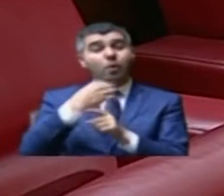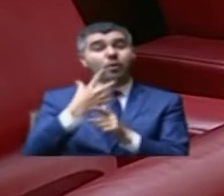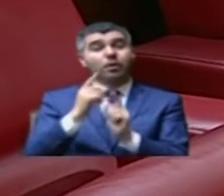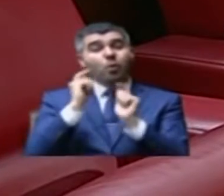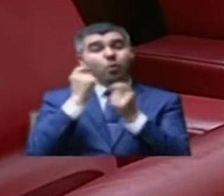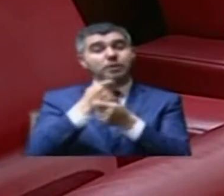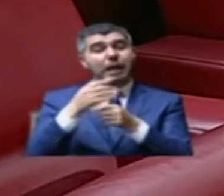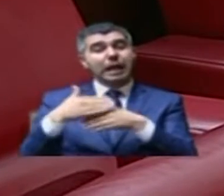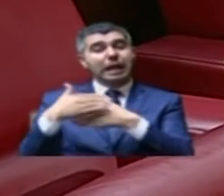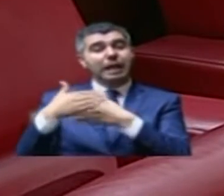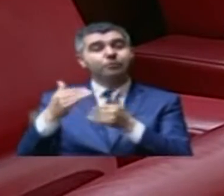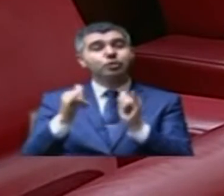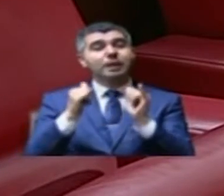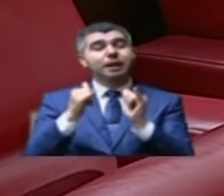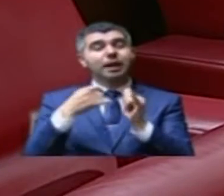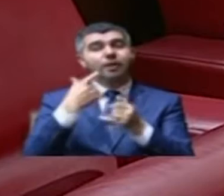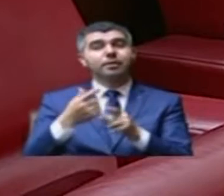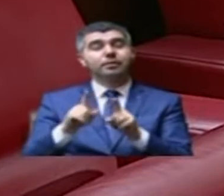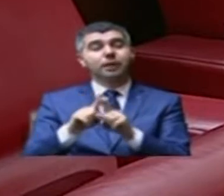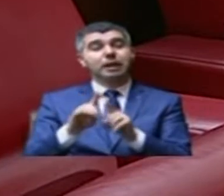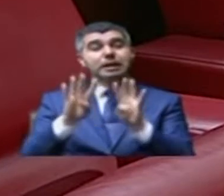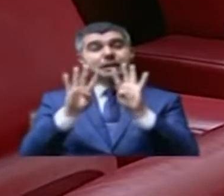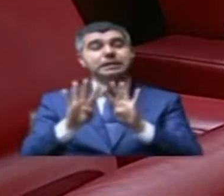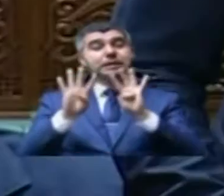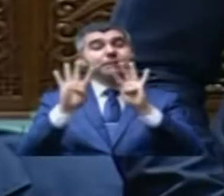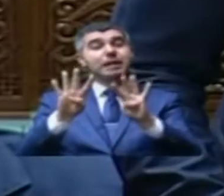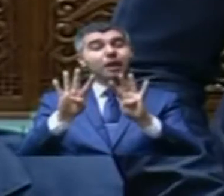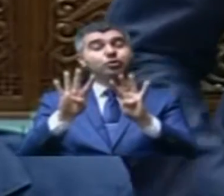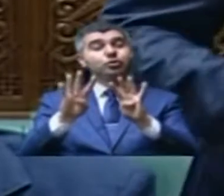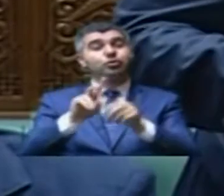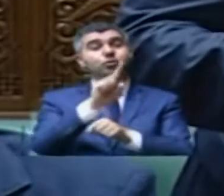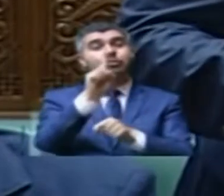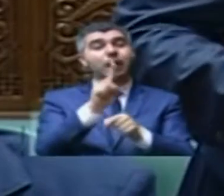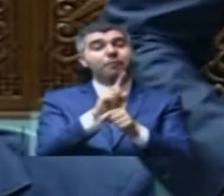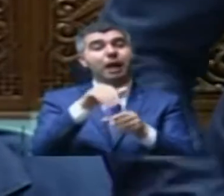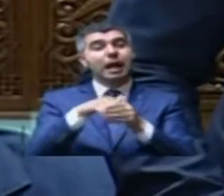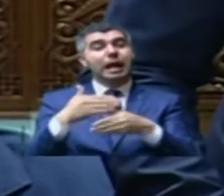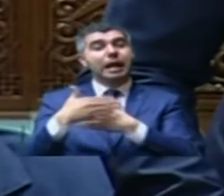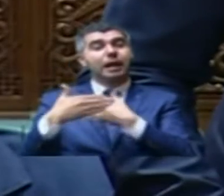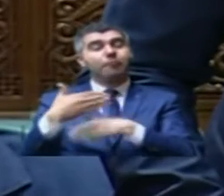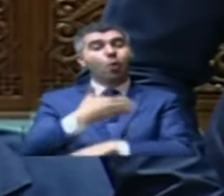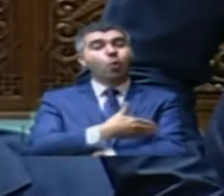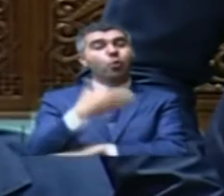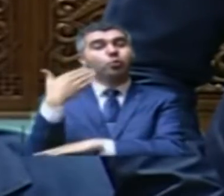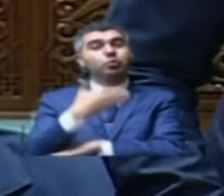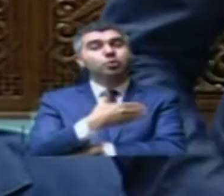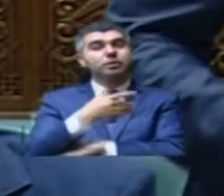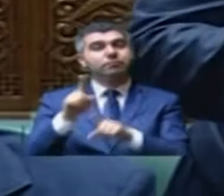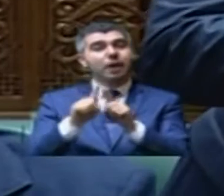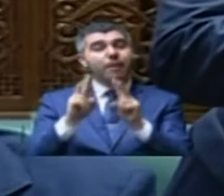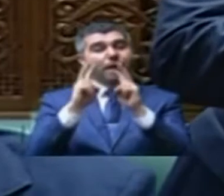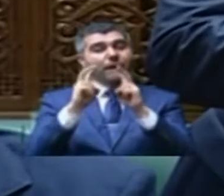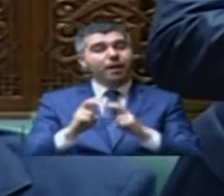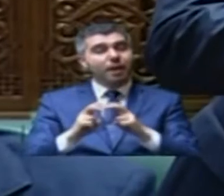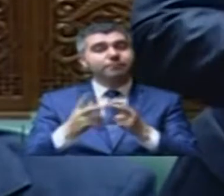اقاليم حدوديه، وازيد من 18 جماعه موجوده على الشريط الحدودي، وهي اليوم تعرف ركود اقتصادي، بالتالي